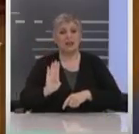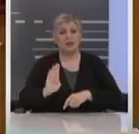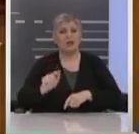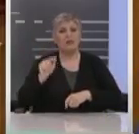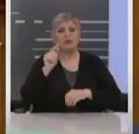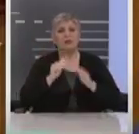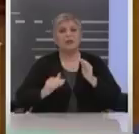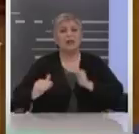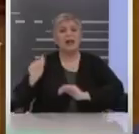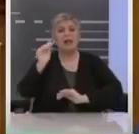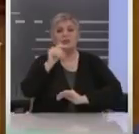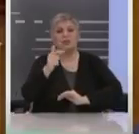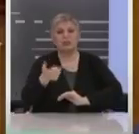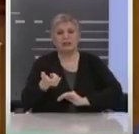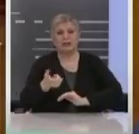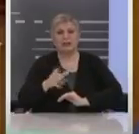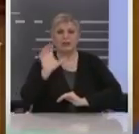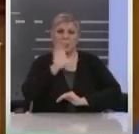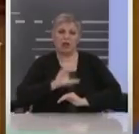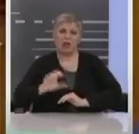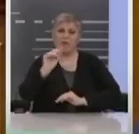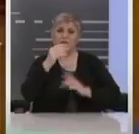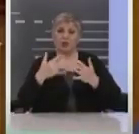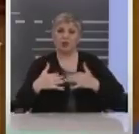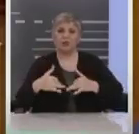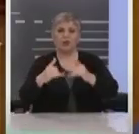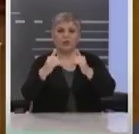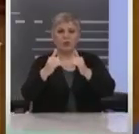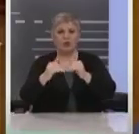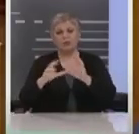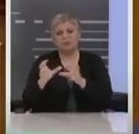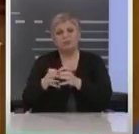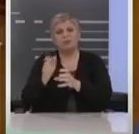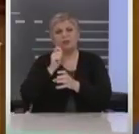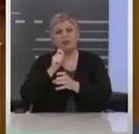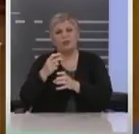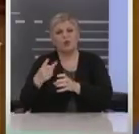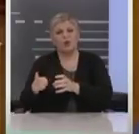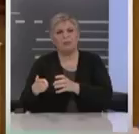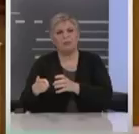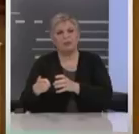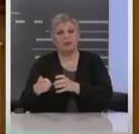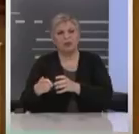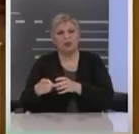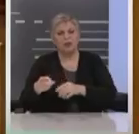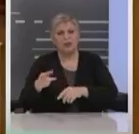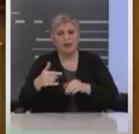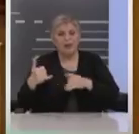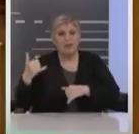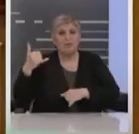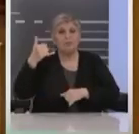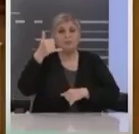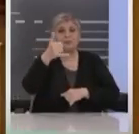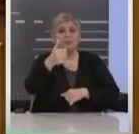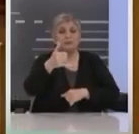του Ευρωπαϊκού Λαϊκού Κόμματος, για να ζητήσει βοήθεια για την Ελλάδα. Να επικοινωνεί με ποιον? Με τον